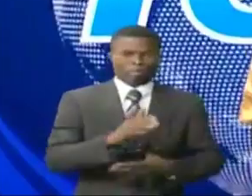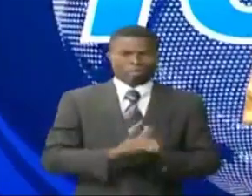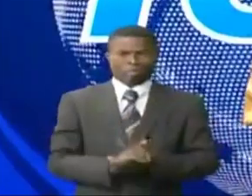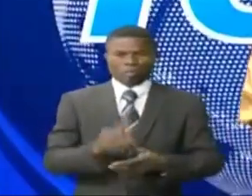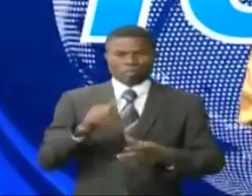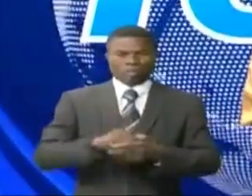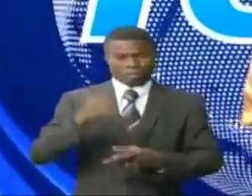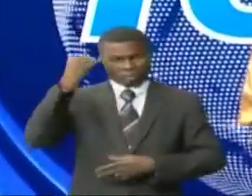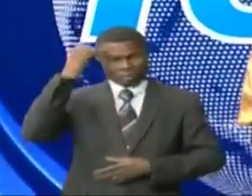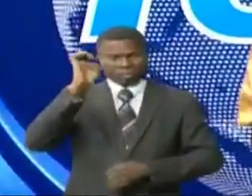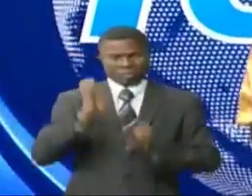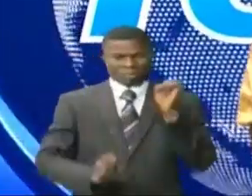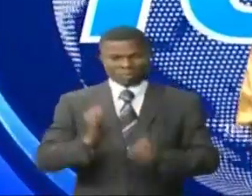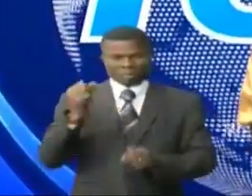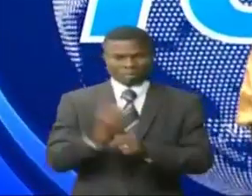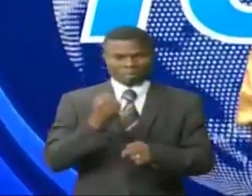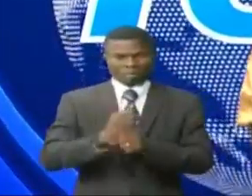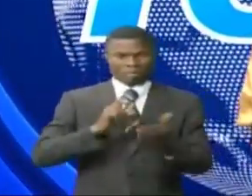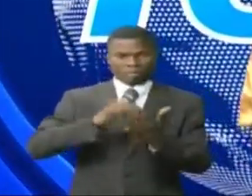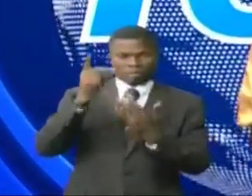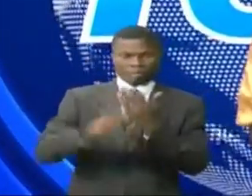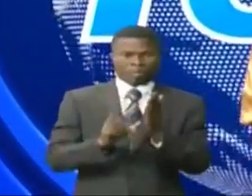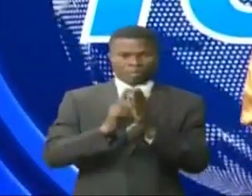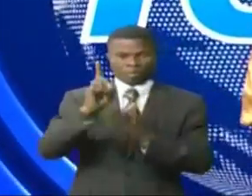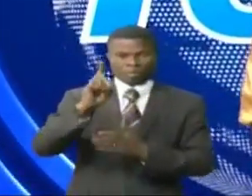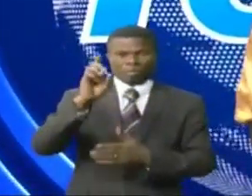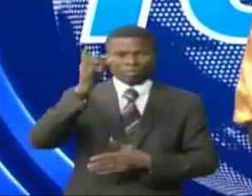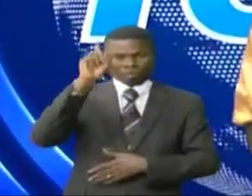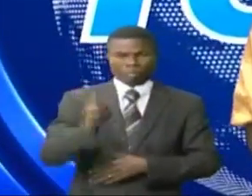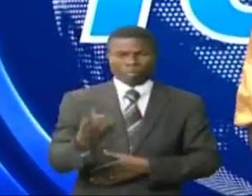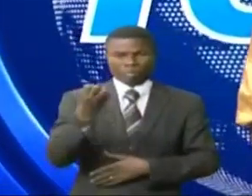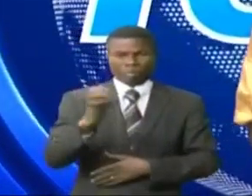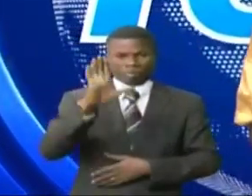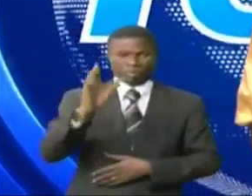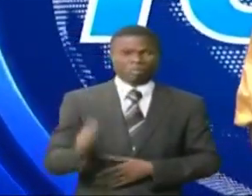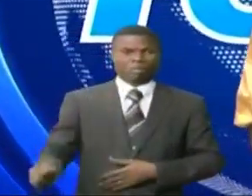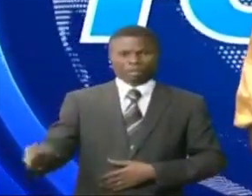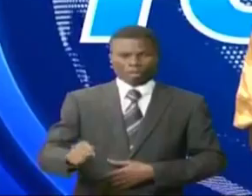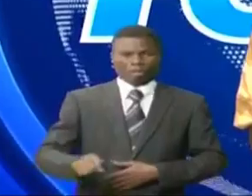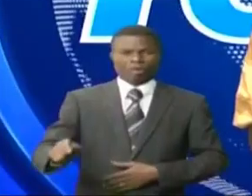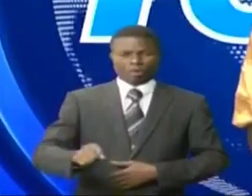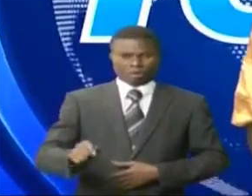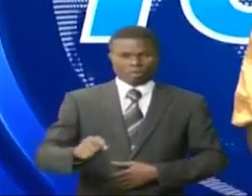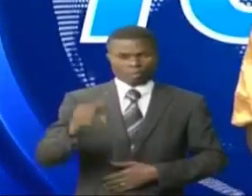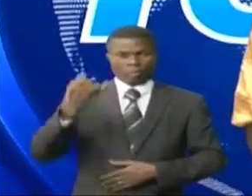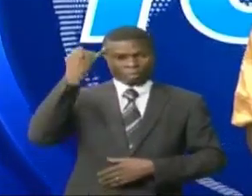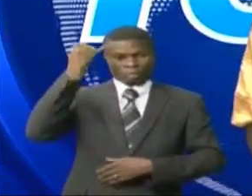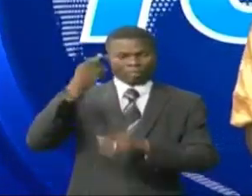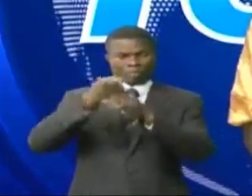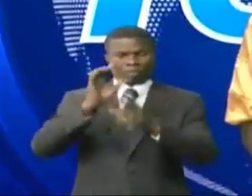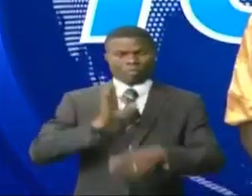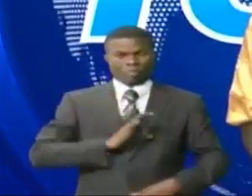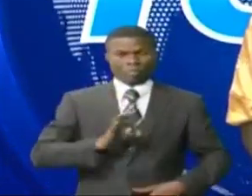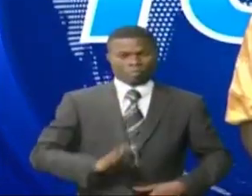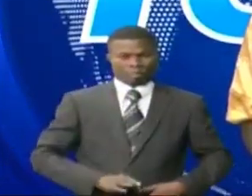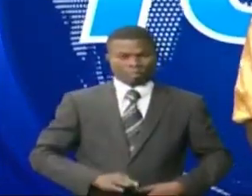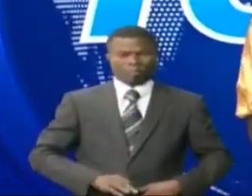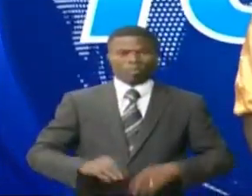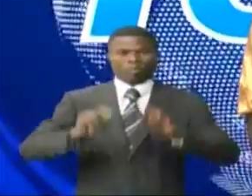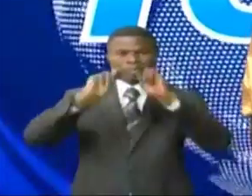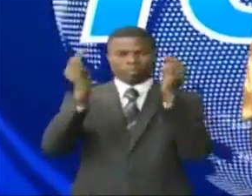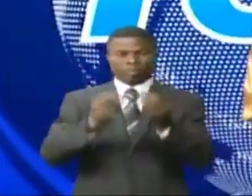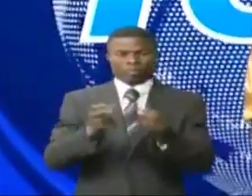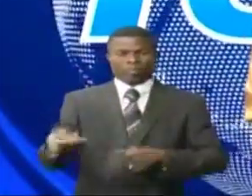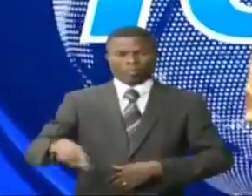Dans le souci d'évaluer les travaux du programme de développement local des 145 territoires initiés par le chef de l'État, l'antenne